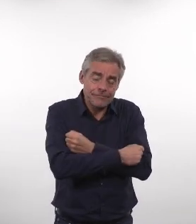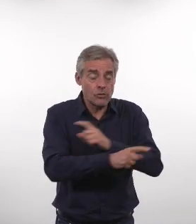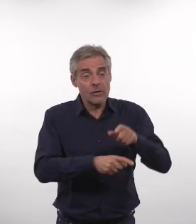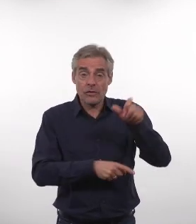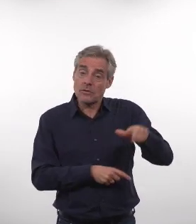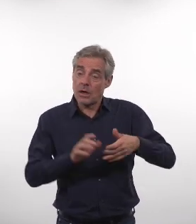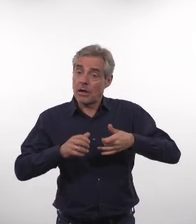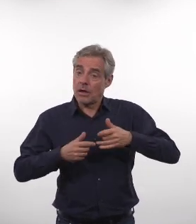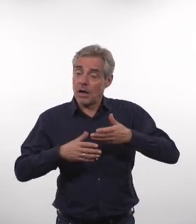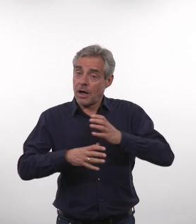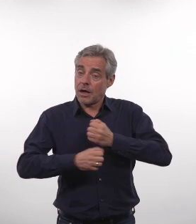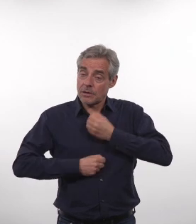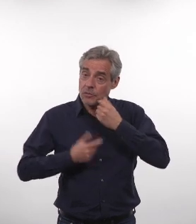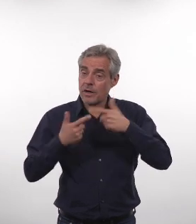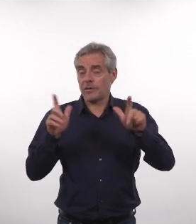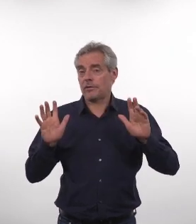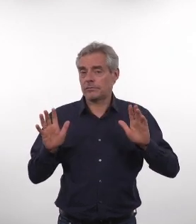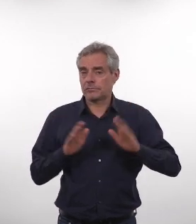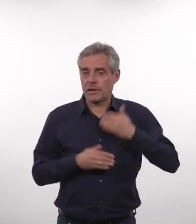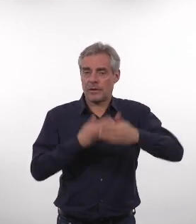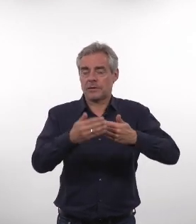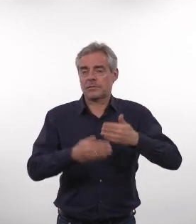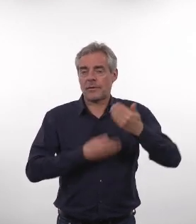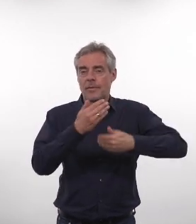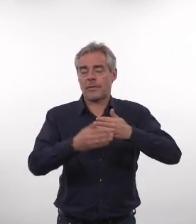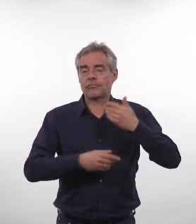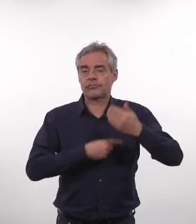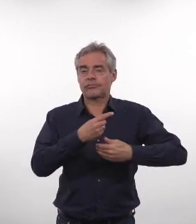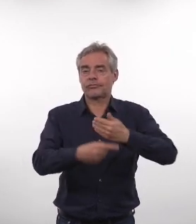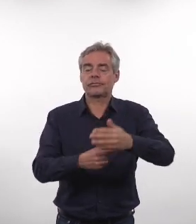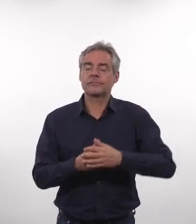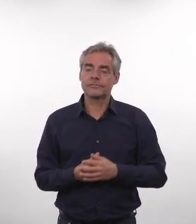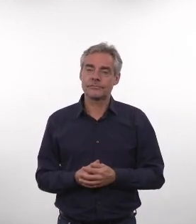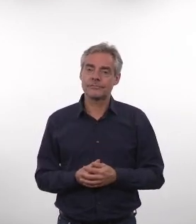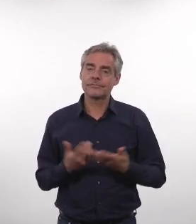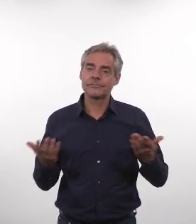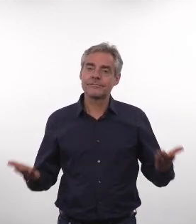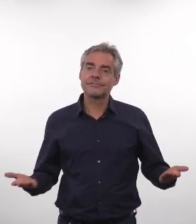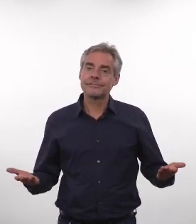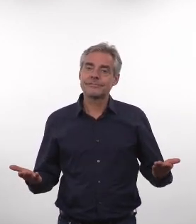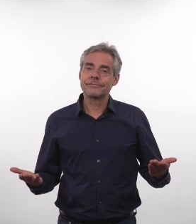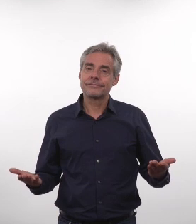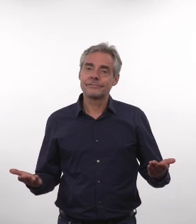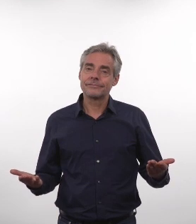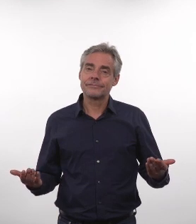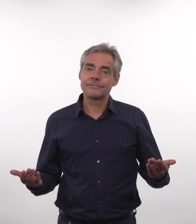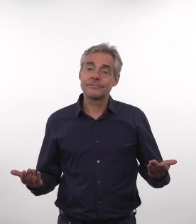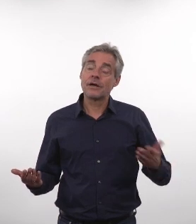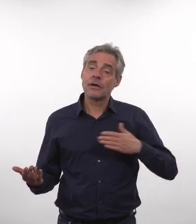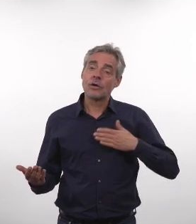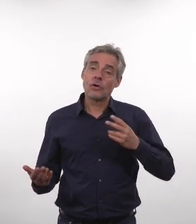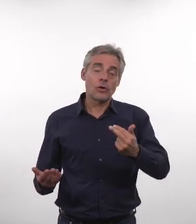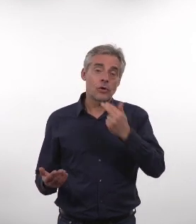volontaire pour passer les différentes étapes de l'habituation. Et donc, comme je le disais tout à l'heure, on va utiliser